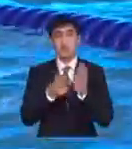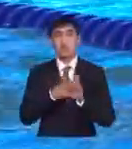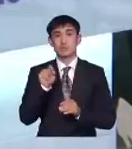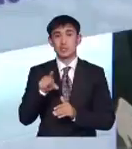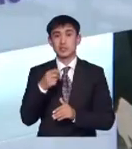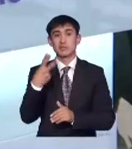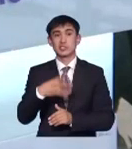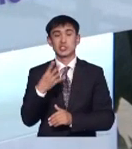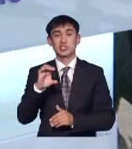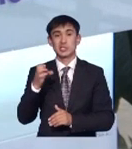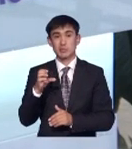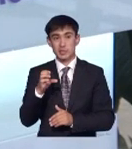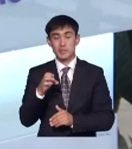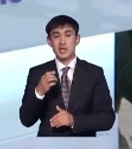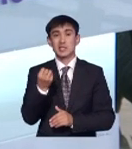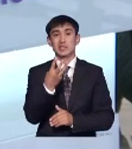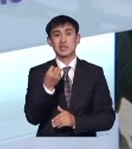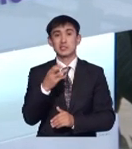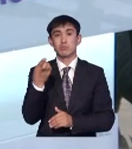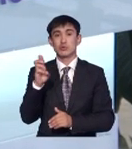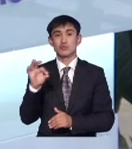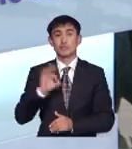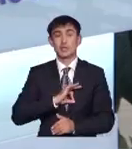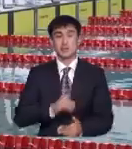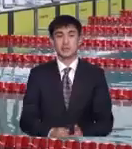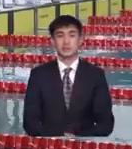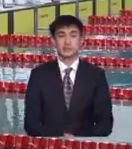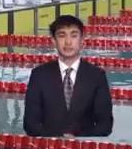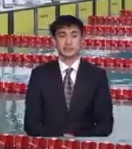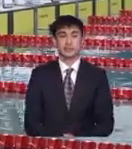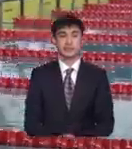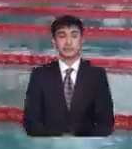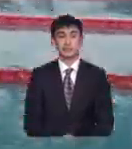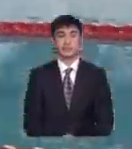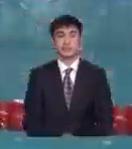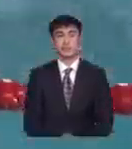золотых, 24 серебряных и 13 бронзовых медалей.